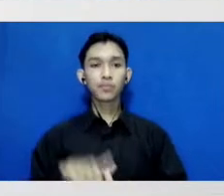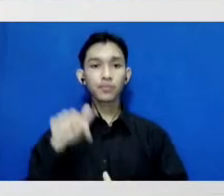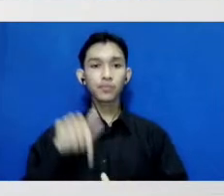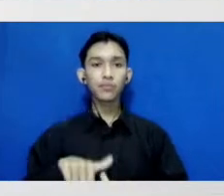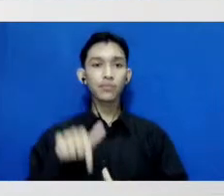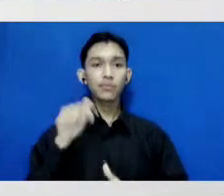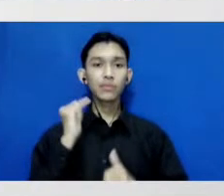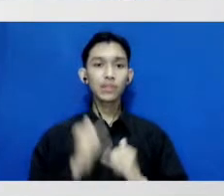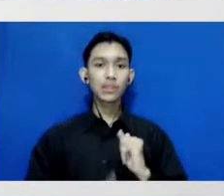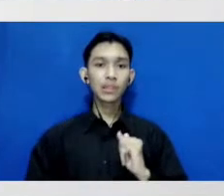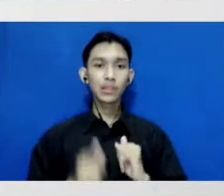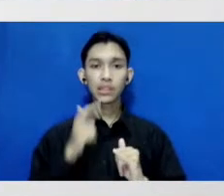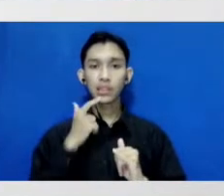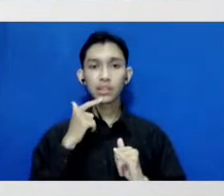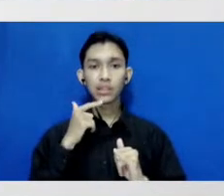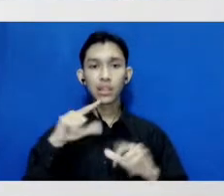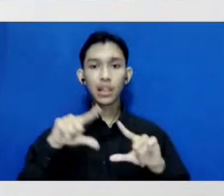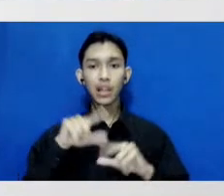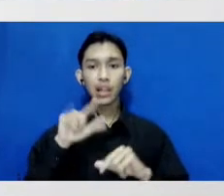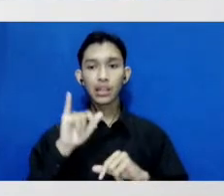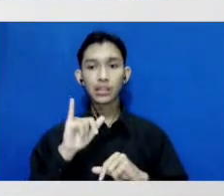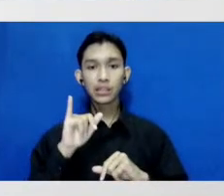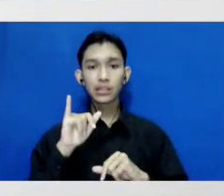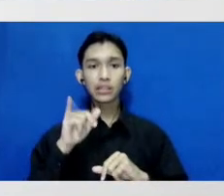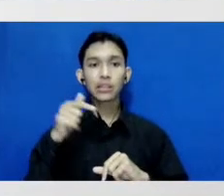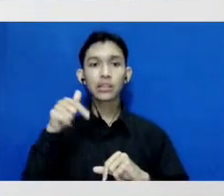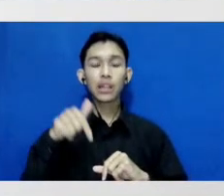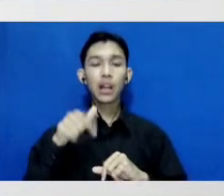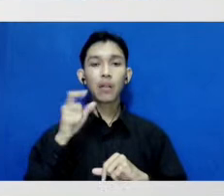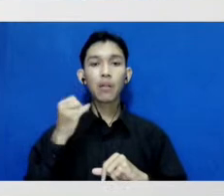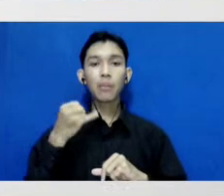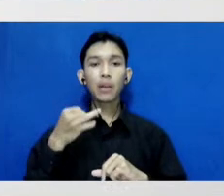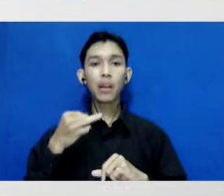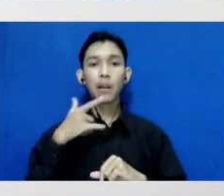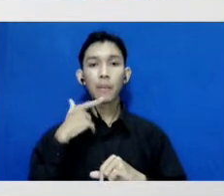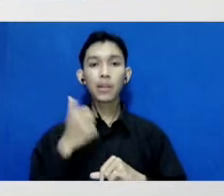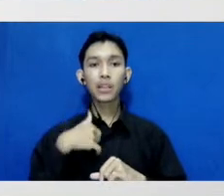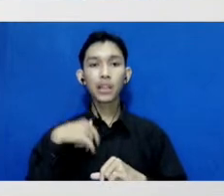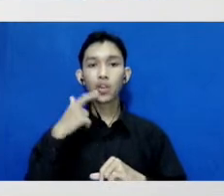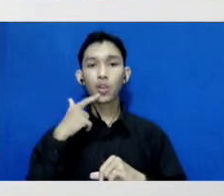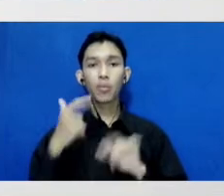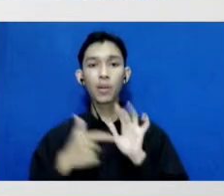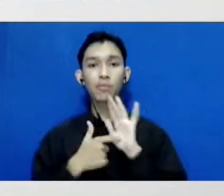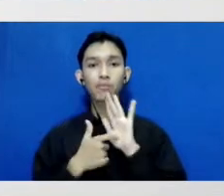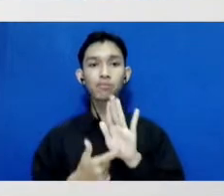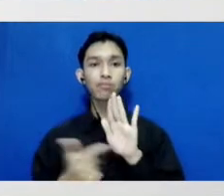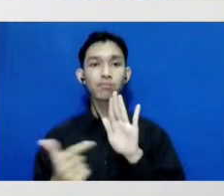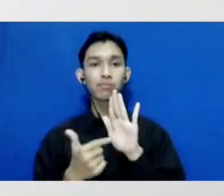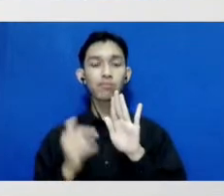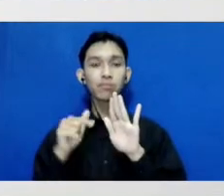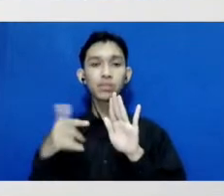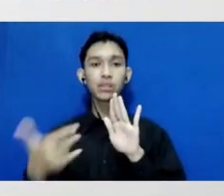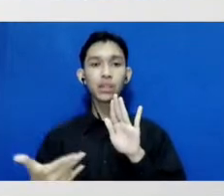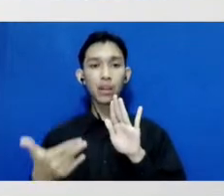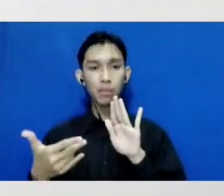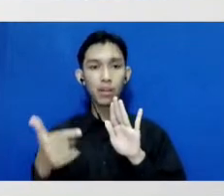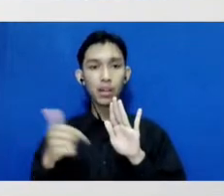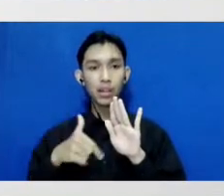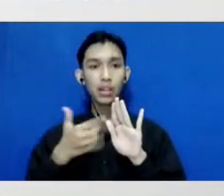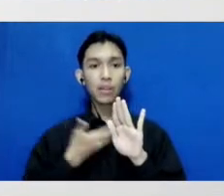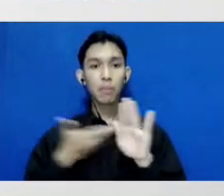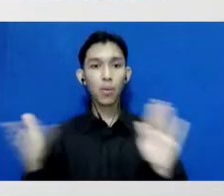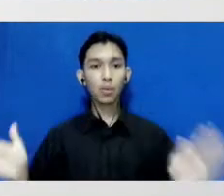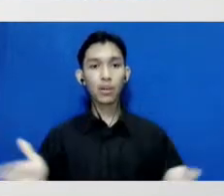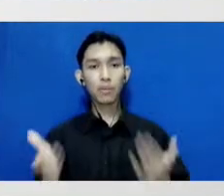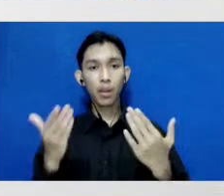tentang Artificial Intelligence Act. Beberapa elemen penting yang saya coba highlight di sini adalah yang hendak dibangun di